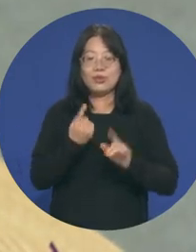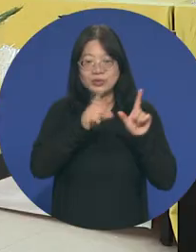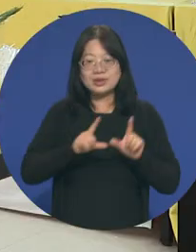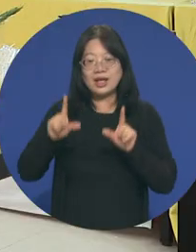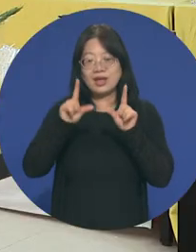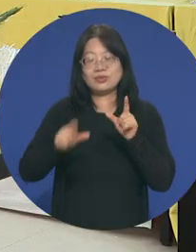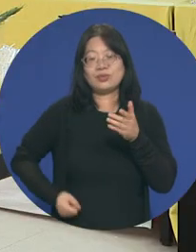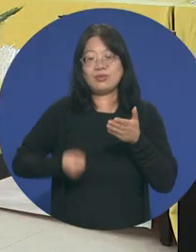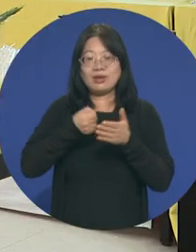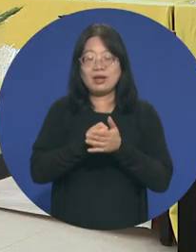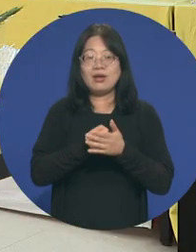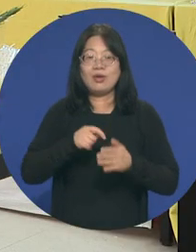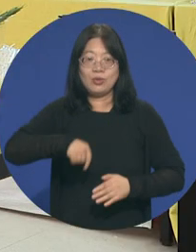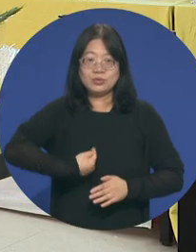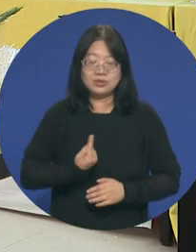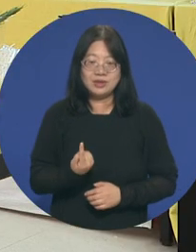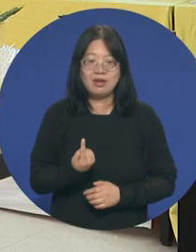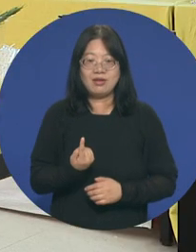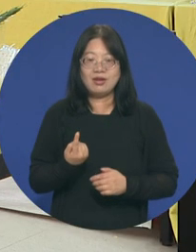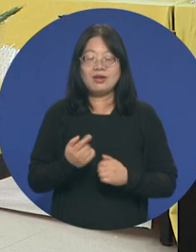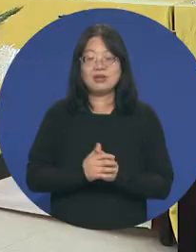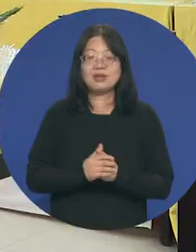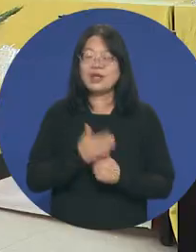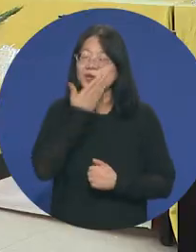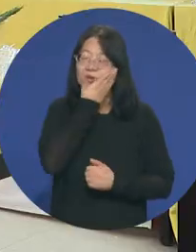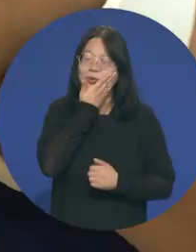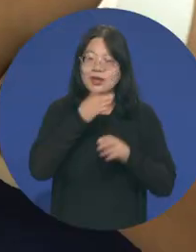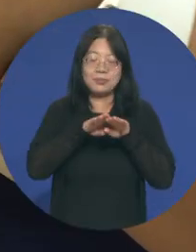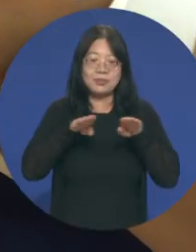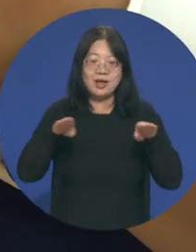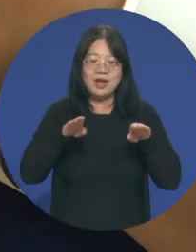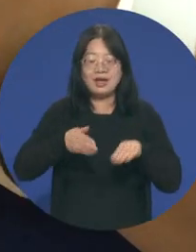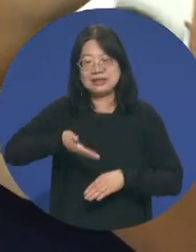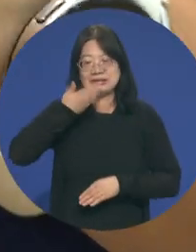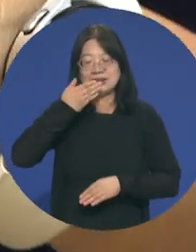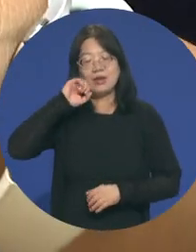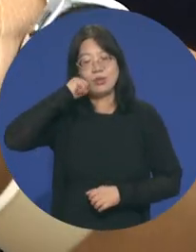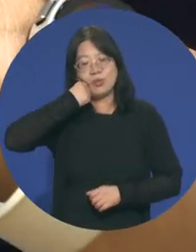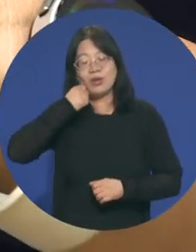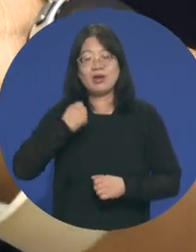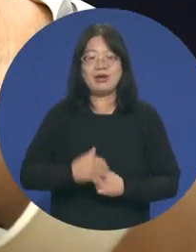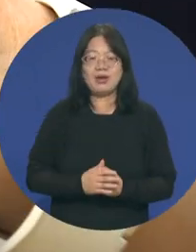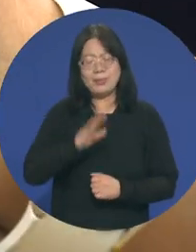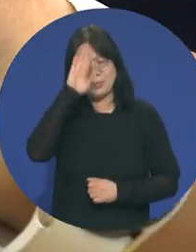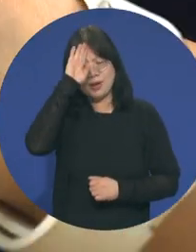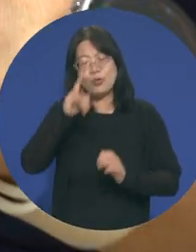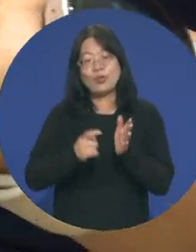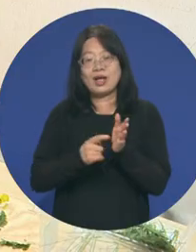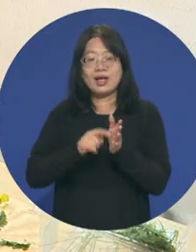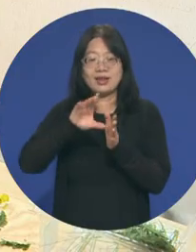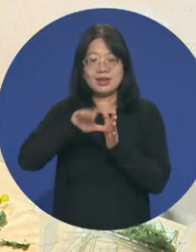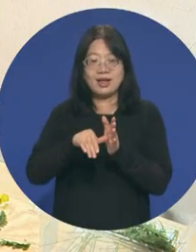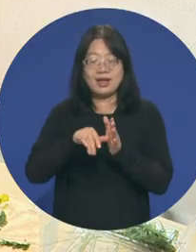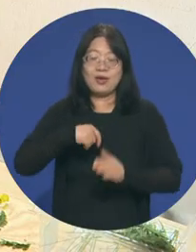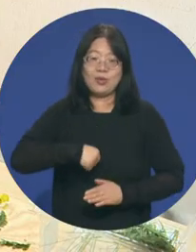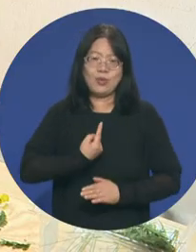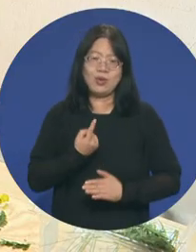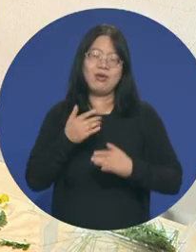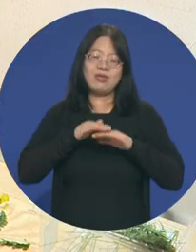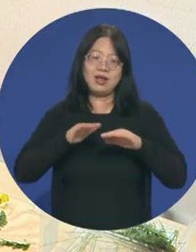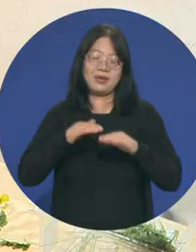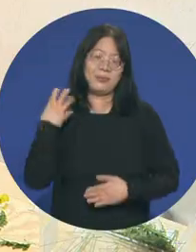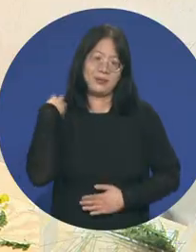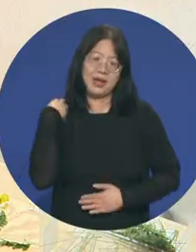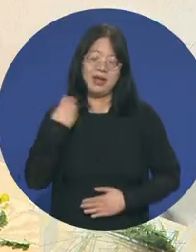됐지만 막상 혼자서 균형 잡힌 식사를 하기가 쉽지 않습니다. 또 아프거나 위급할 때도 홀로 대처해야만 하는